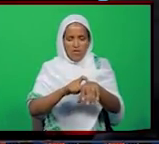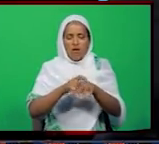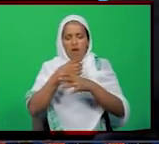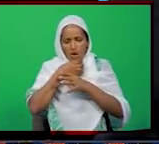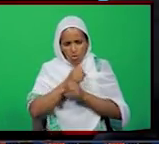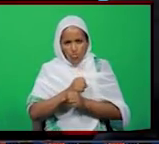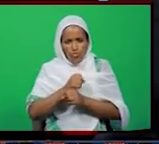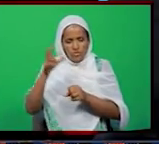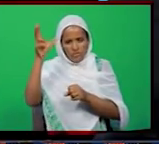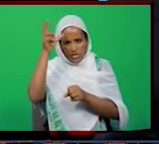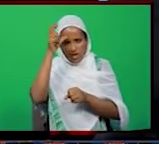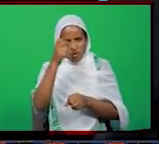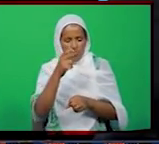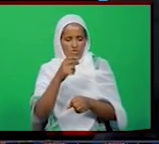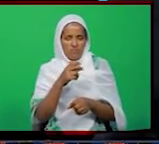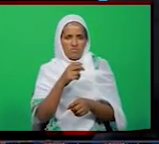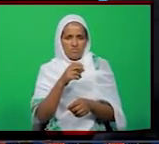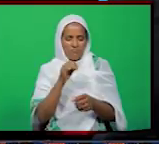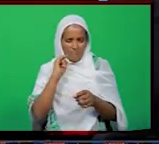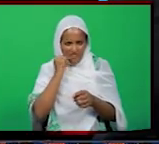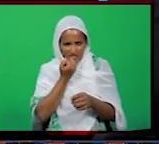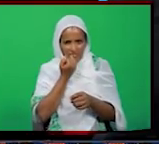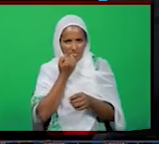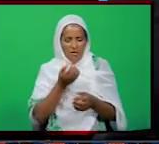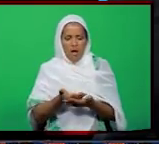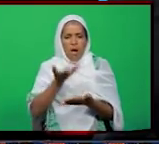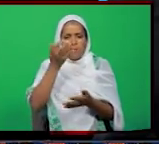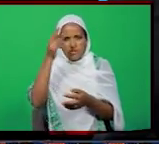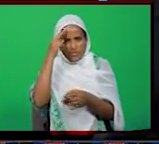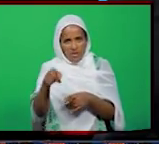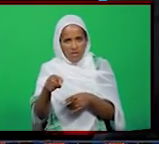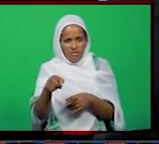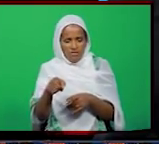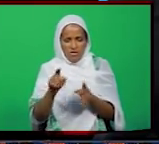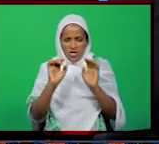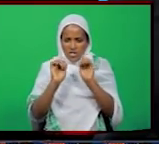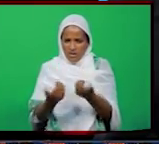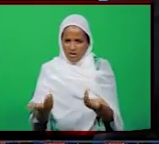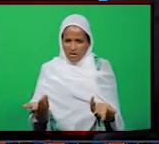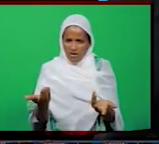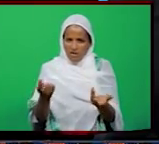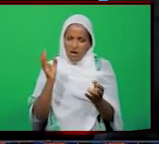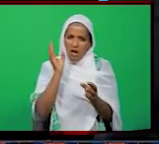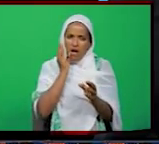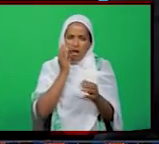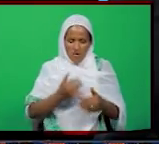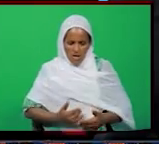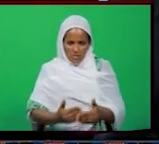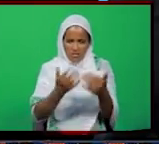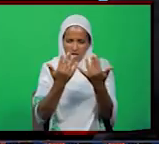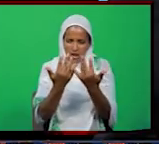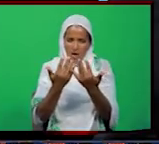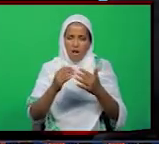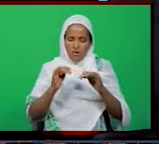አይሁድ ሰይጣናዊ ቅናት ሀብታቸው ነውና እንዴ የሐና ጽንስ ገና